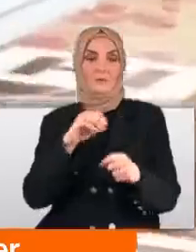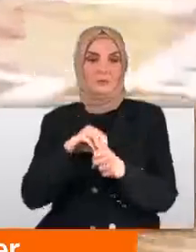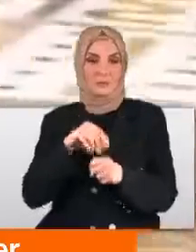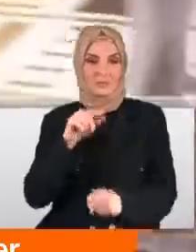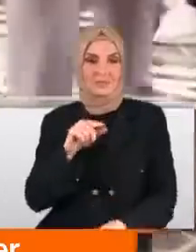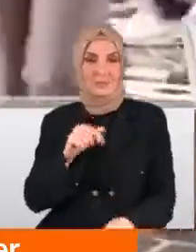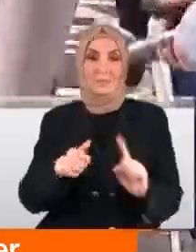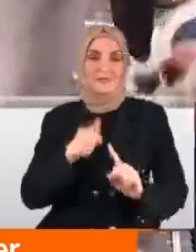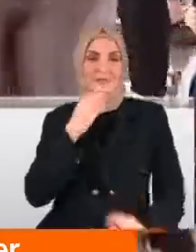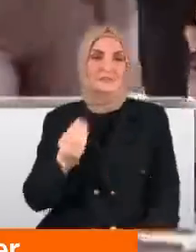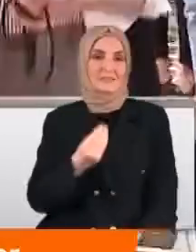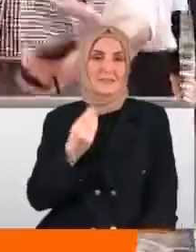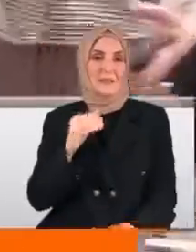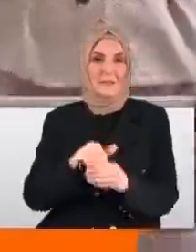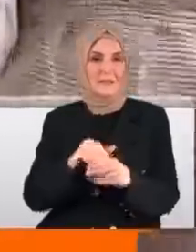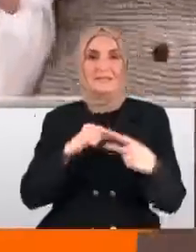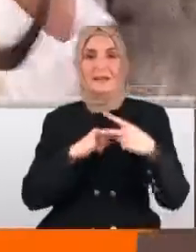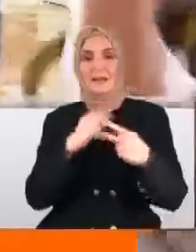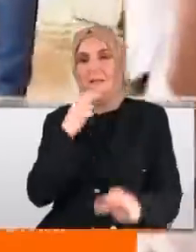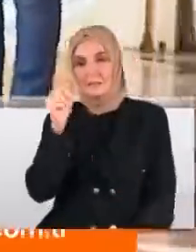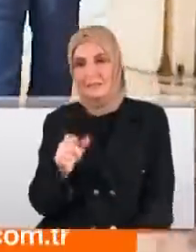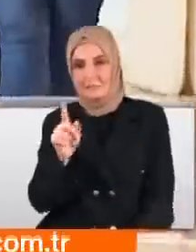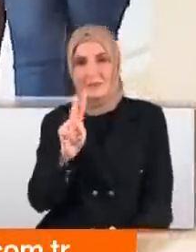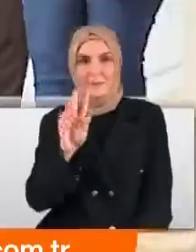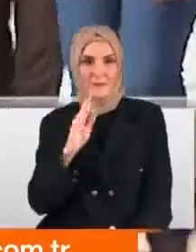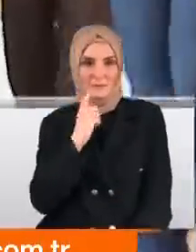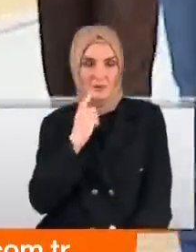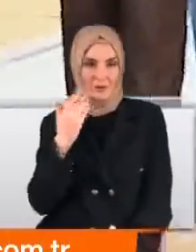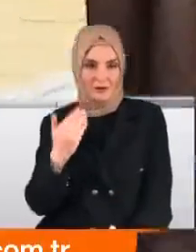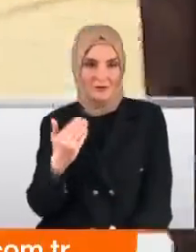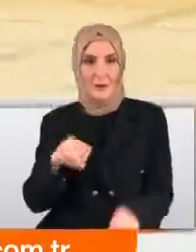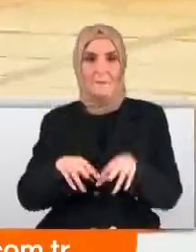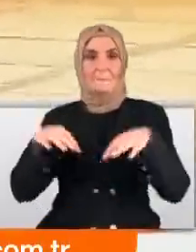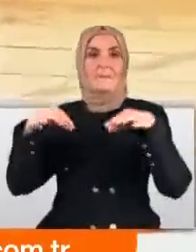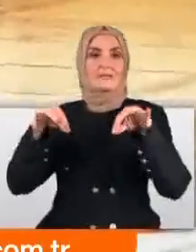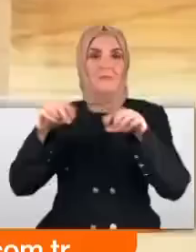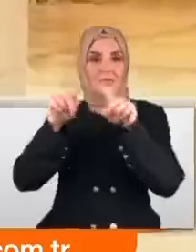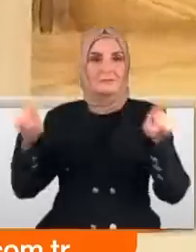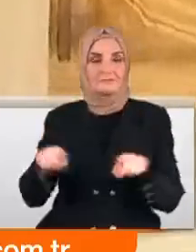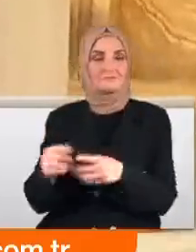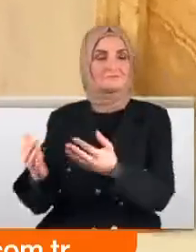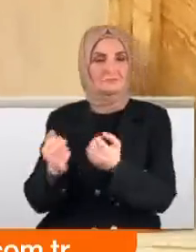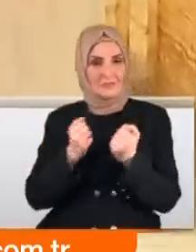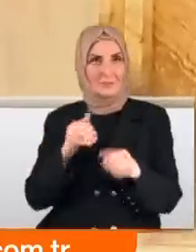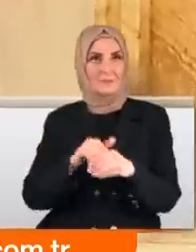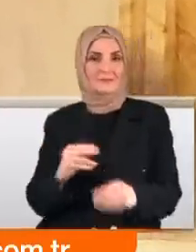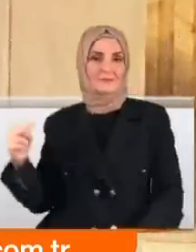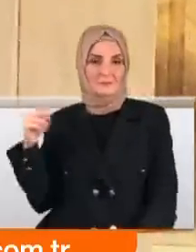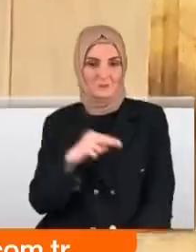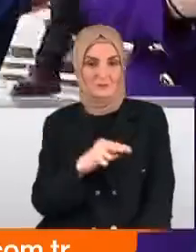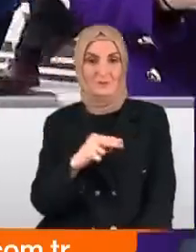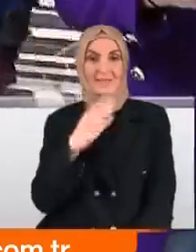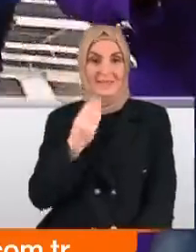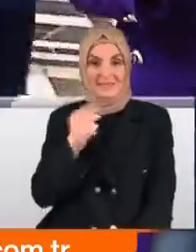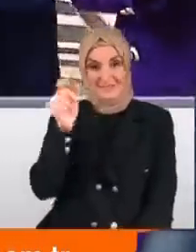milletvekili 25 yaşındaki Zehra Nur Aydemir mazbatasını aldı. Meclisin yolunu tuttu. En genç milletvekiline özel çiçek